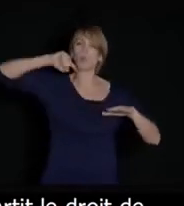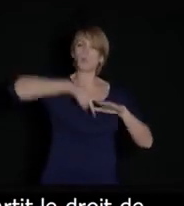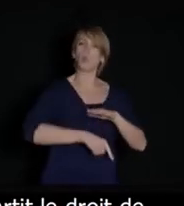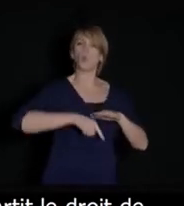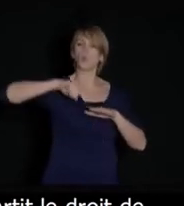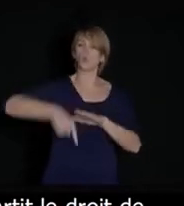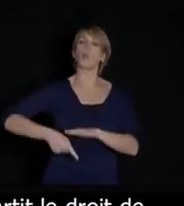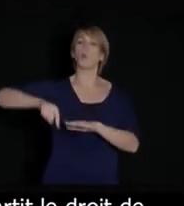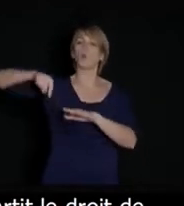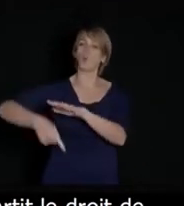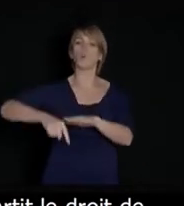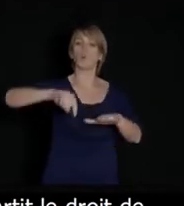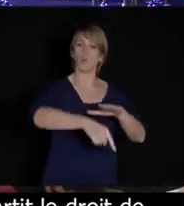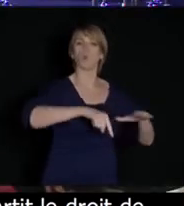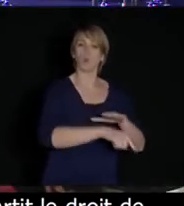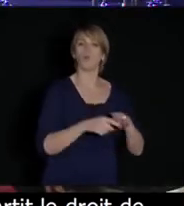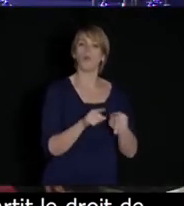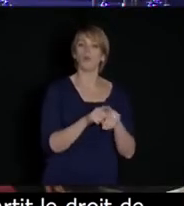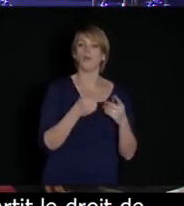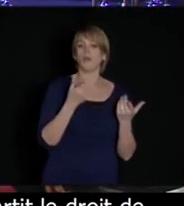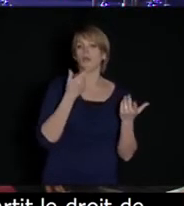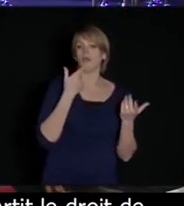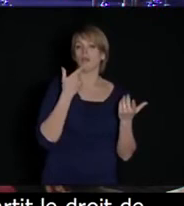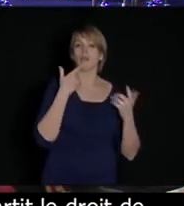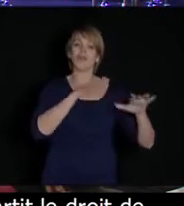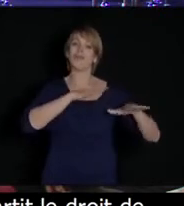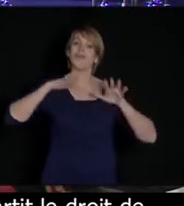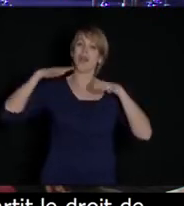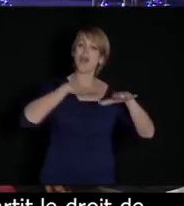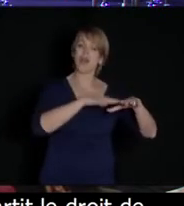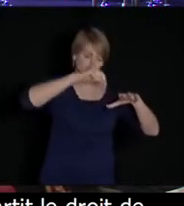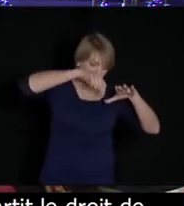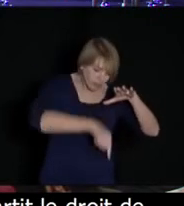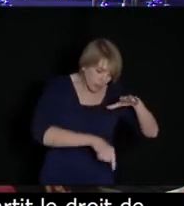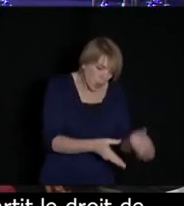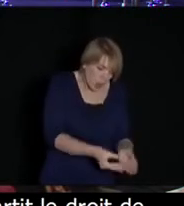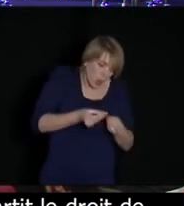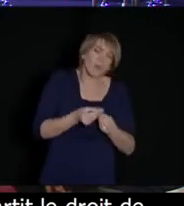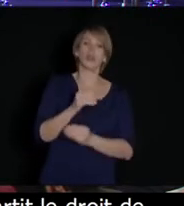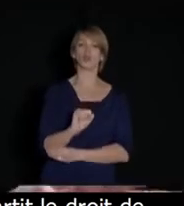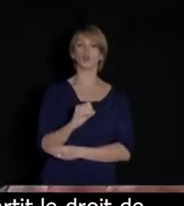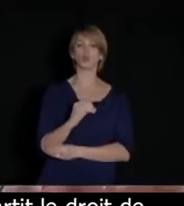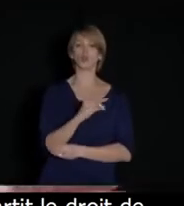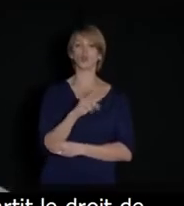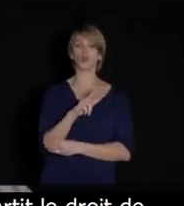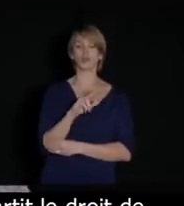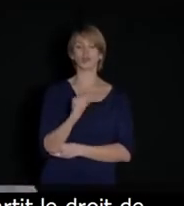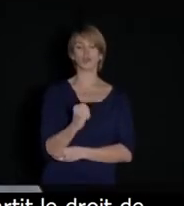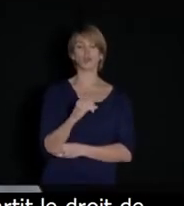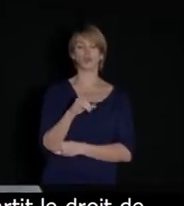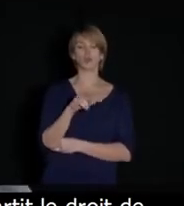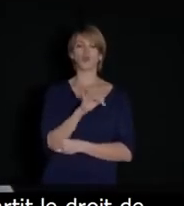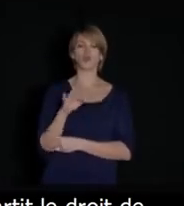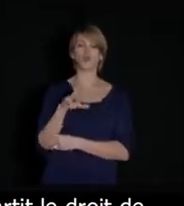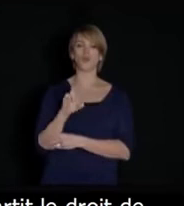faire des trous partout. Le dernier, c'est à l'Inde. On fait des trous. On ramasse des effluves soufrés qui sont plus riches